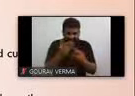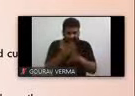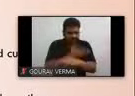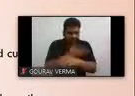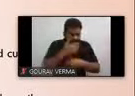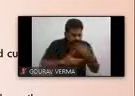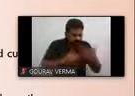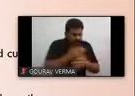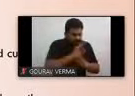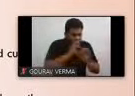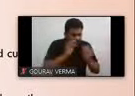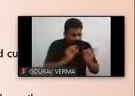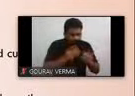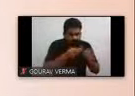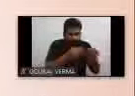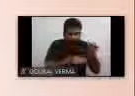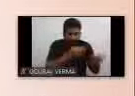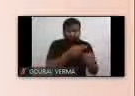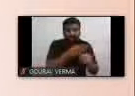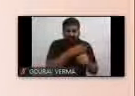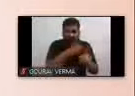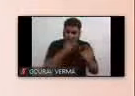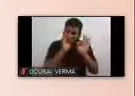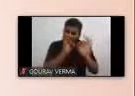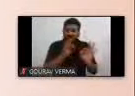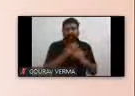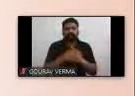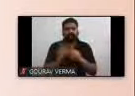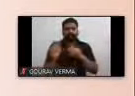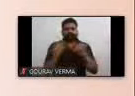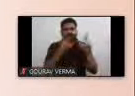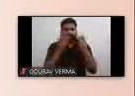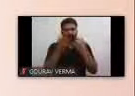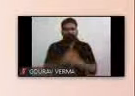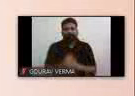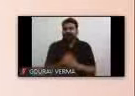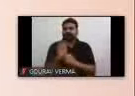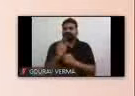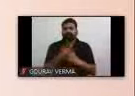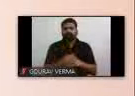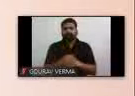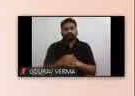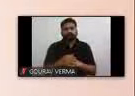karna hai in sare karano se chalte. Next. Okay. I would,